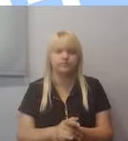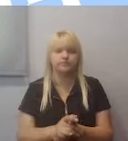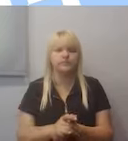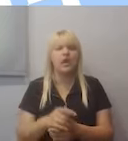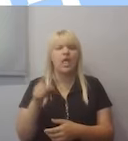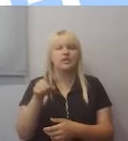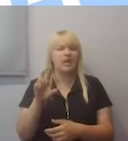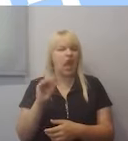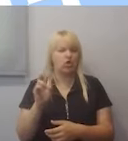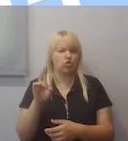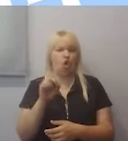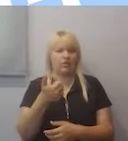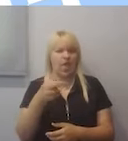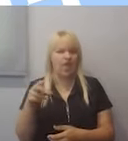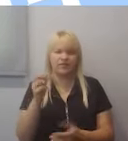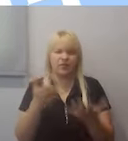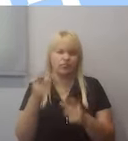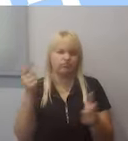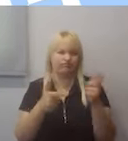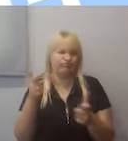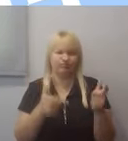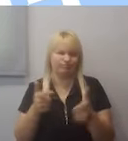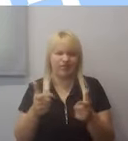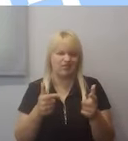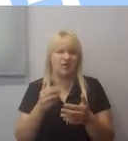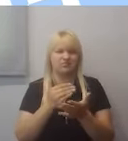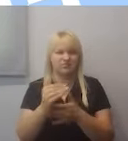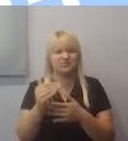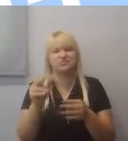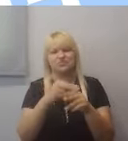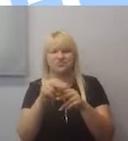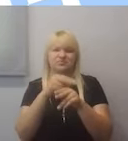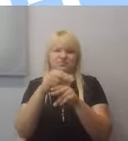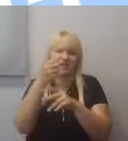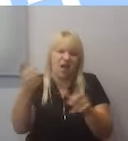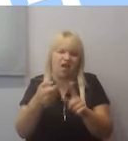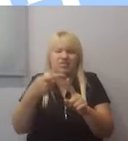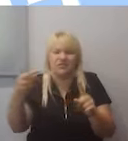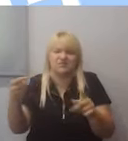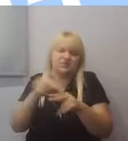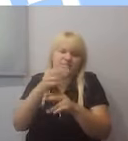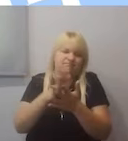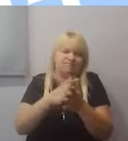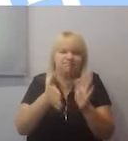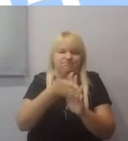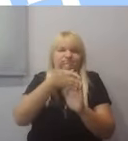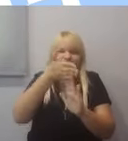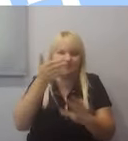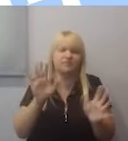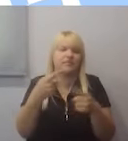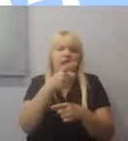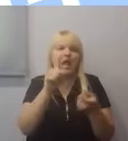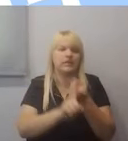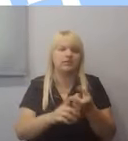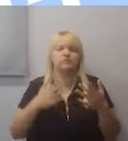varbūt ir piesārņojums ar kuru vēl ilgus gadus jātiek galā un tā tālāk bet arī tas ir atkarīgs no mūsu darbības tas ir mūsu rokās mūsu